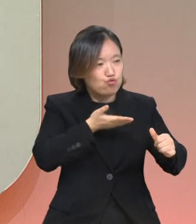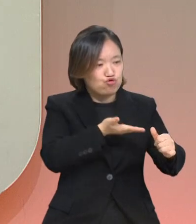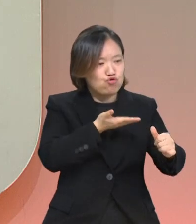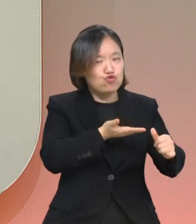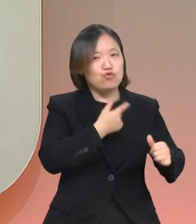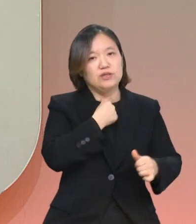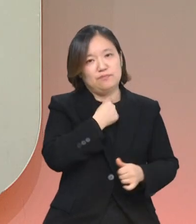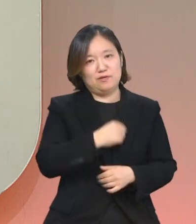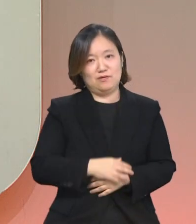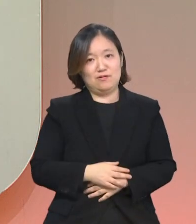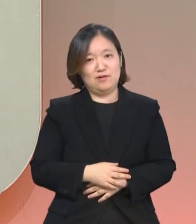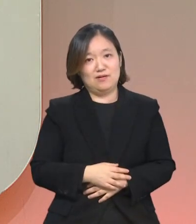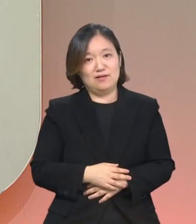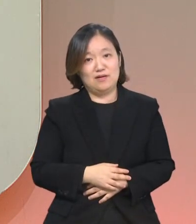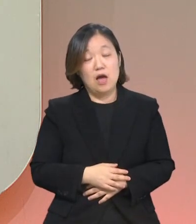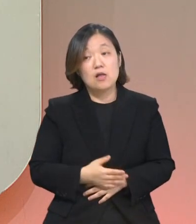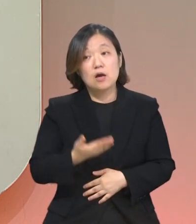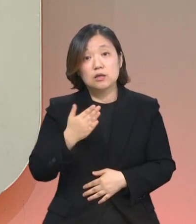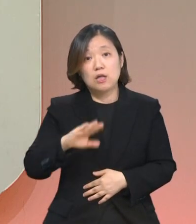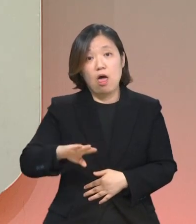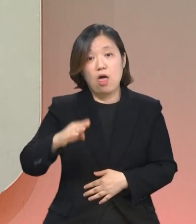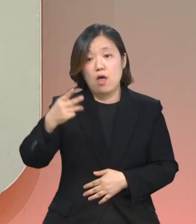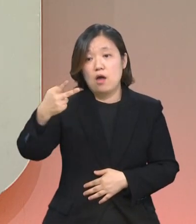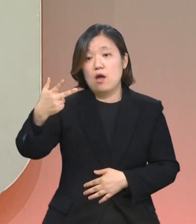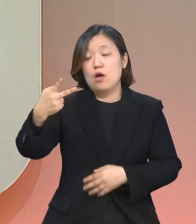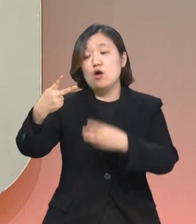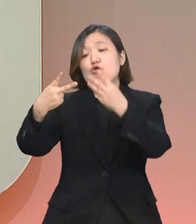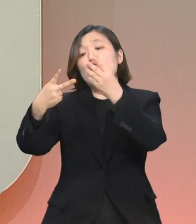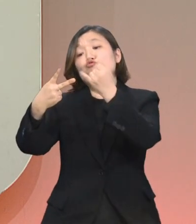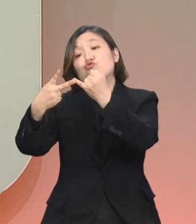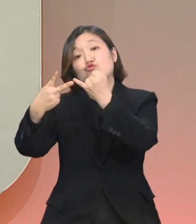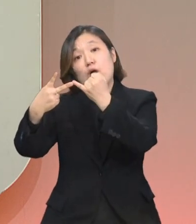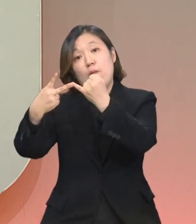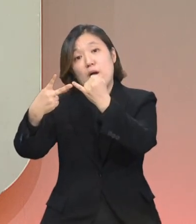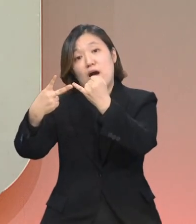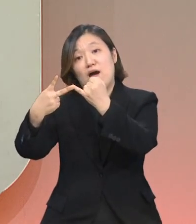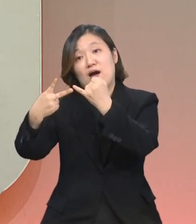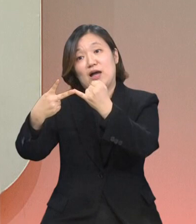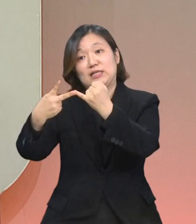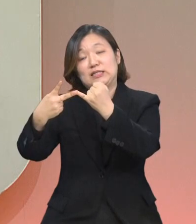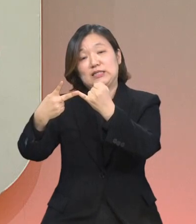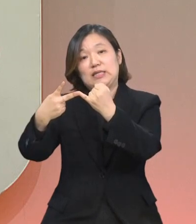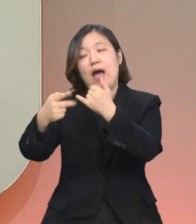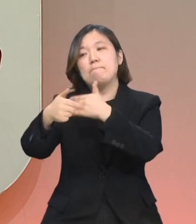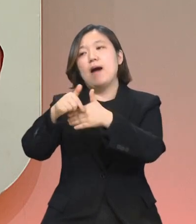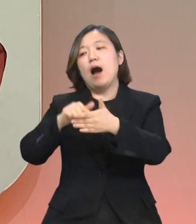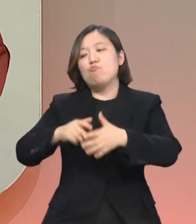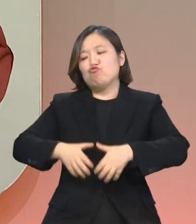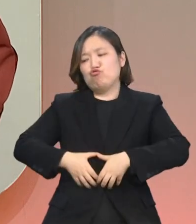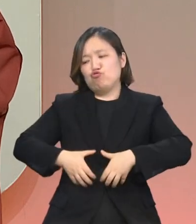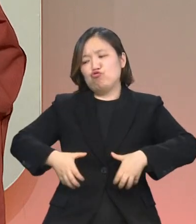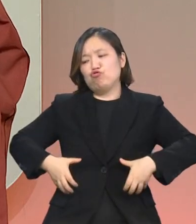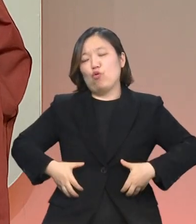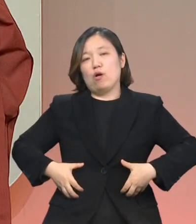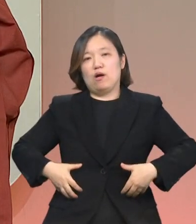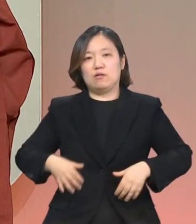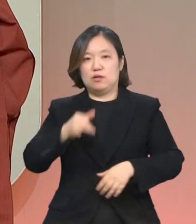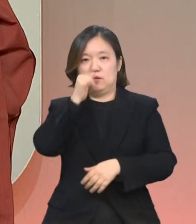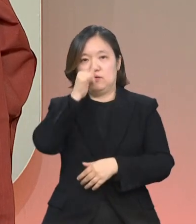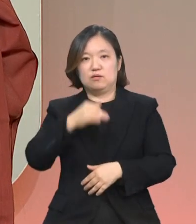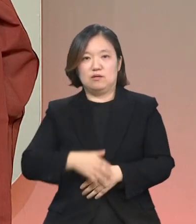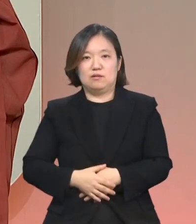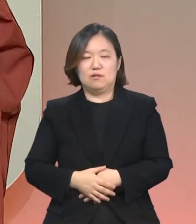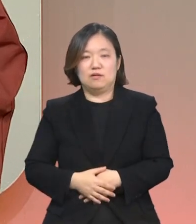아버지 첩이었던 둘째 엄마는 되게 사람 후덕했대요 후덕했대요